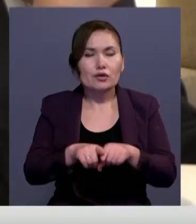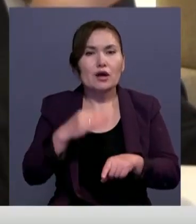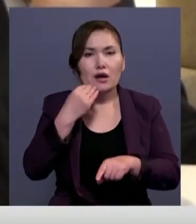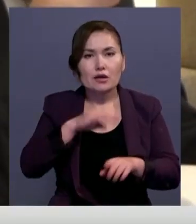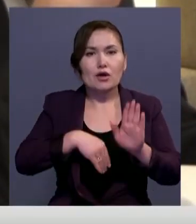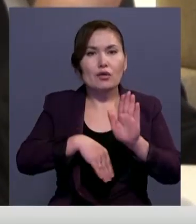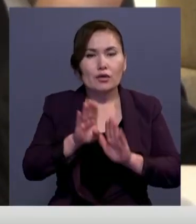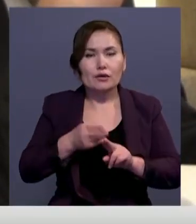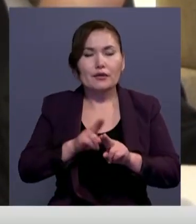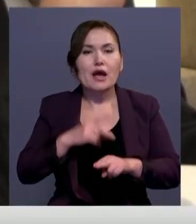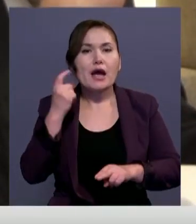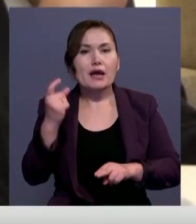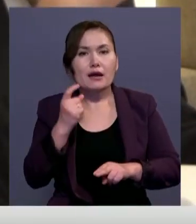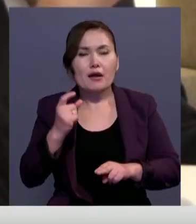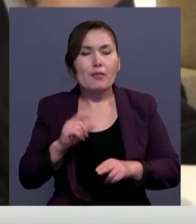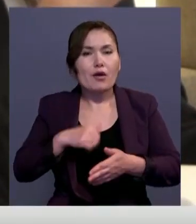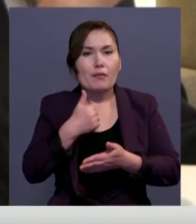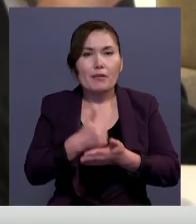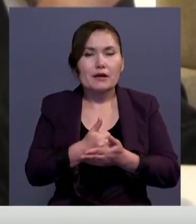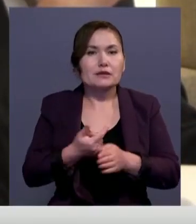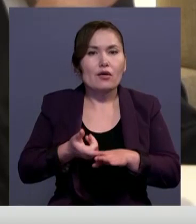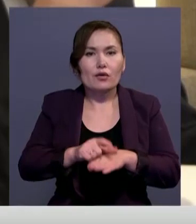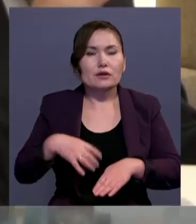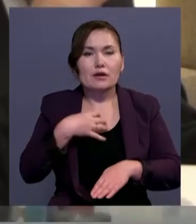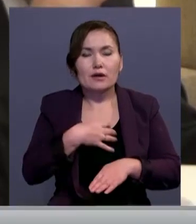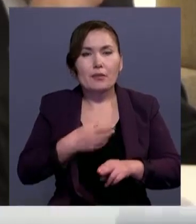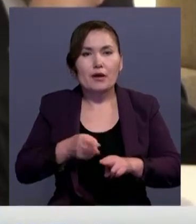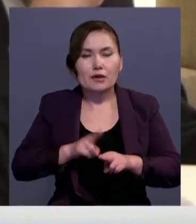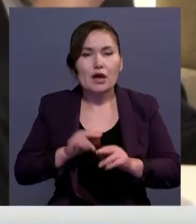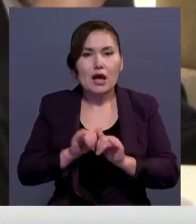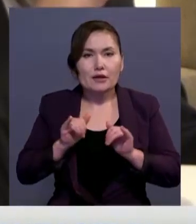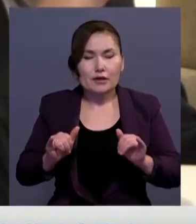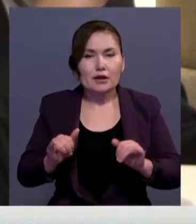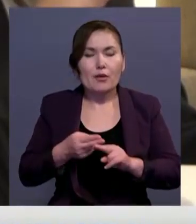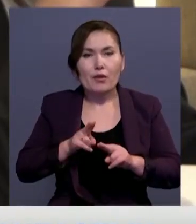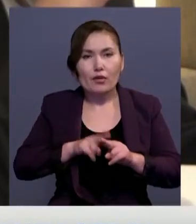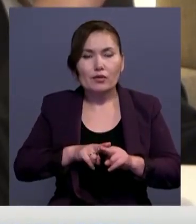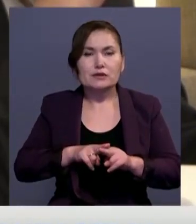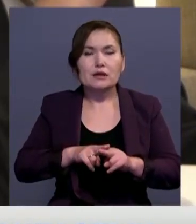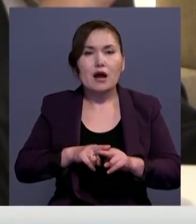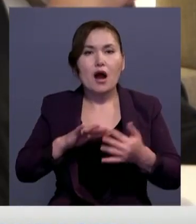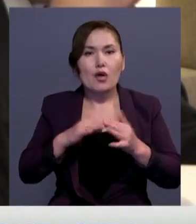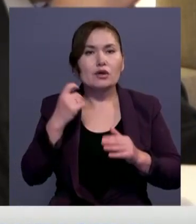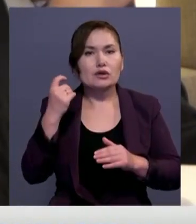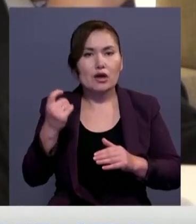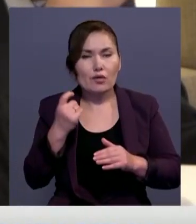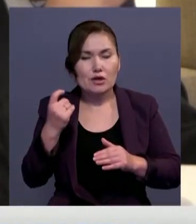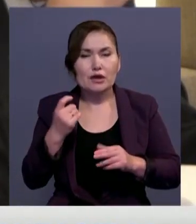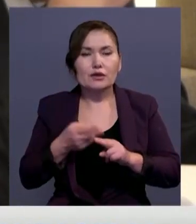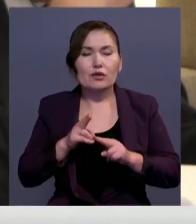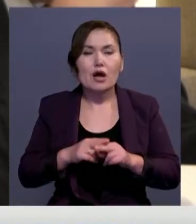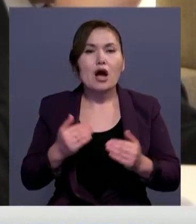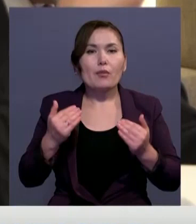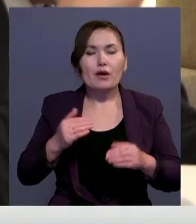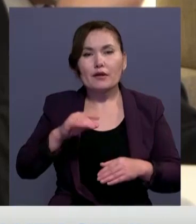ететін экономиканың ең перспективалы және жылдам дамып келе жатқан секторларының бірі. Өйткені бүгінде